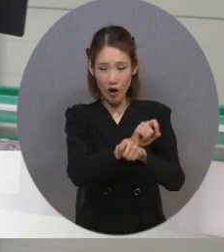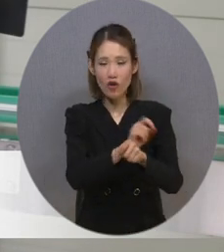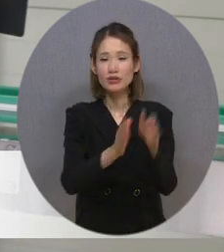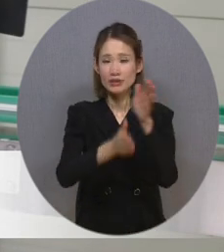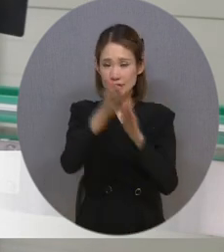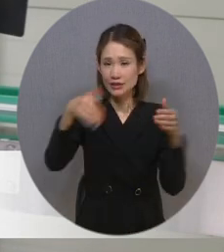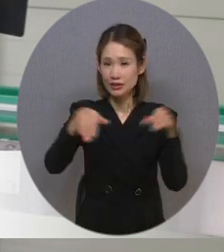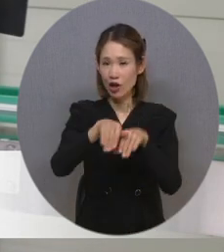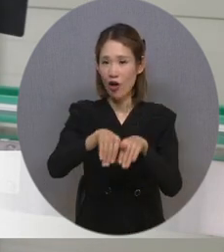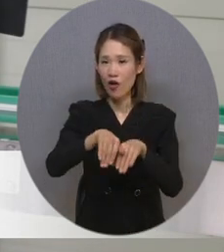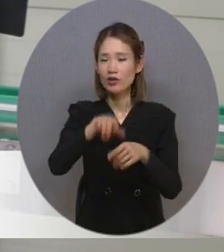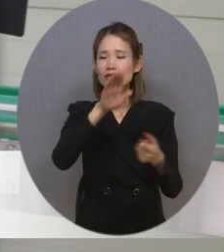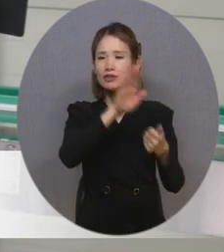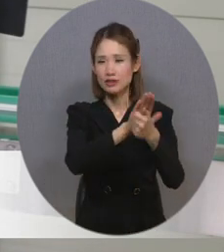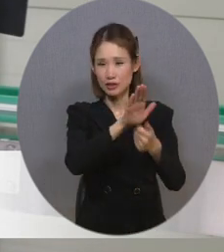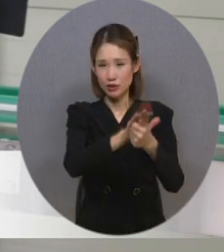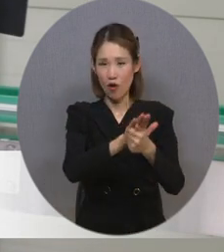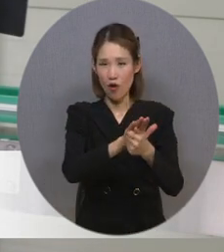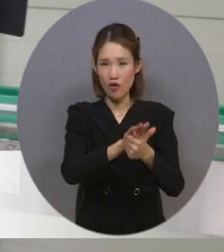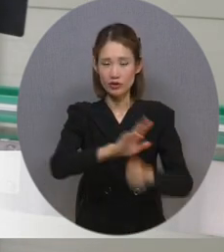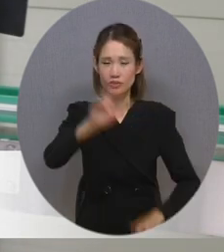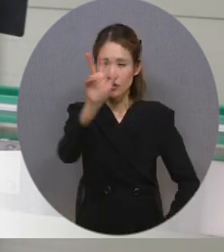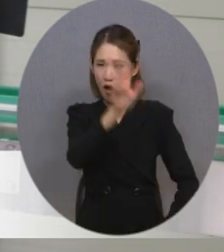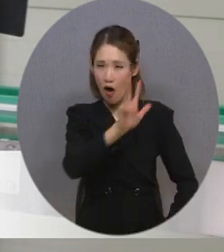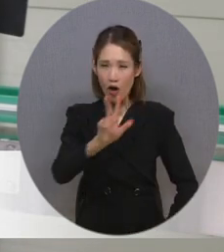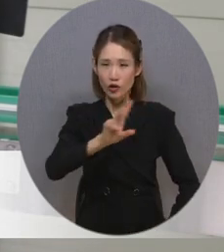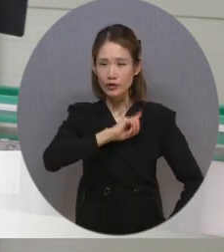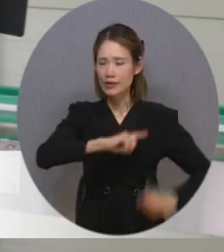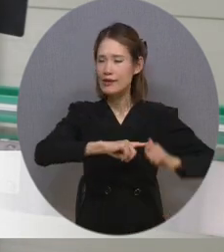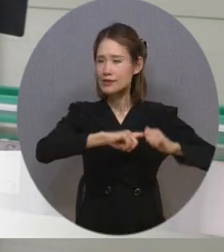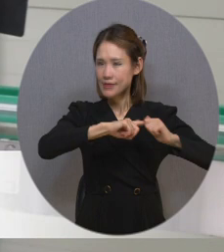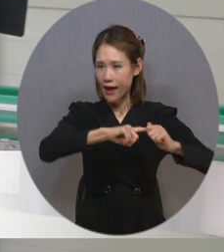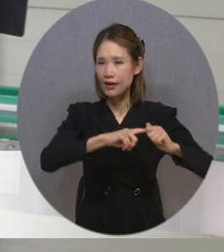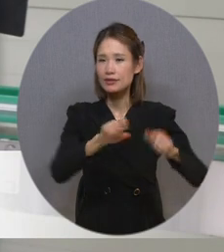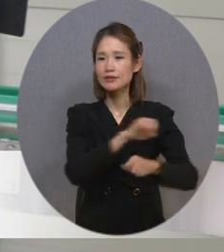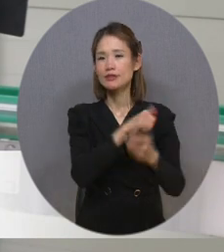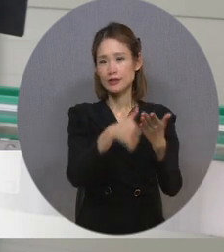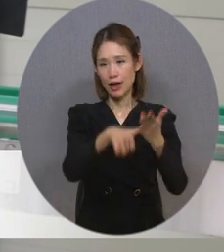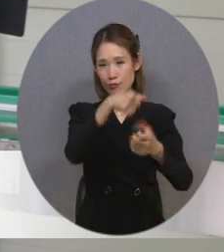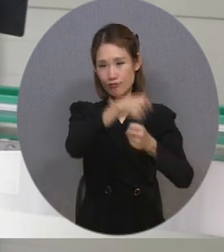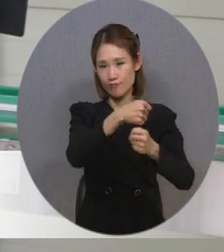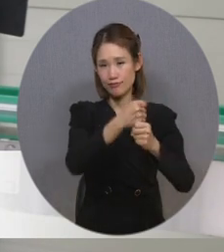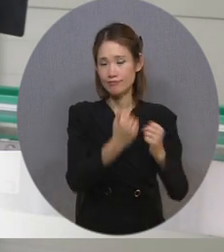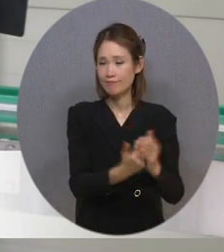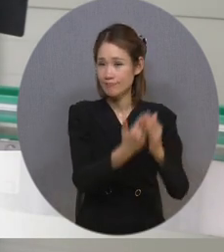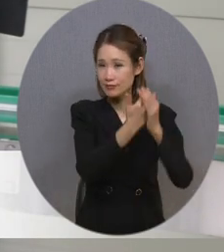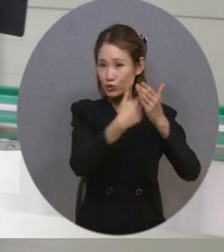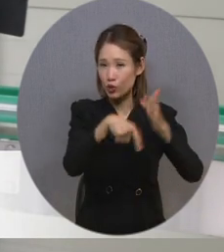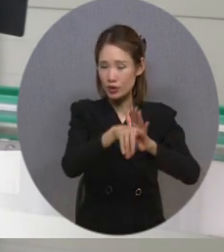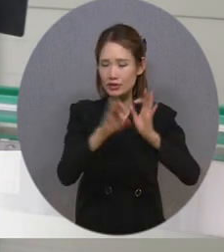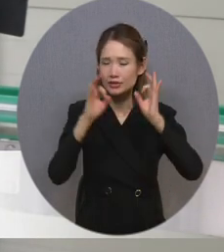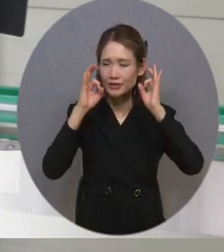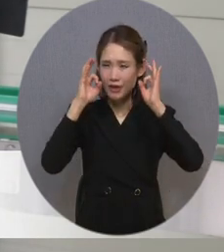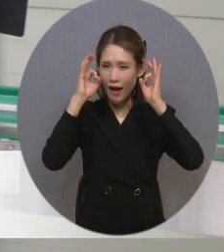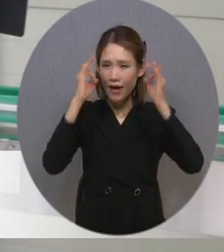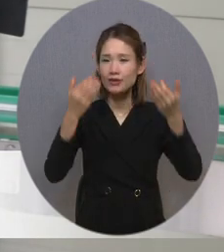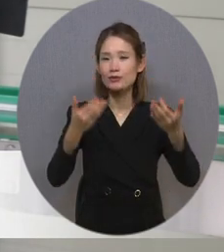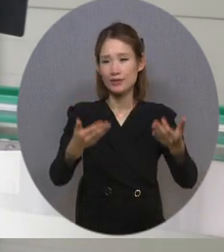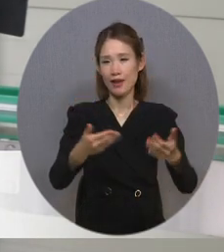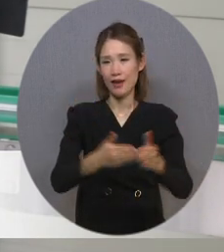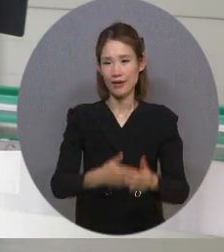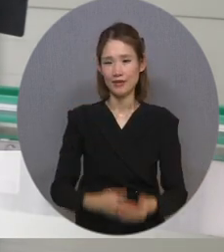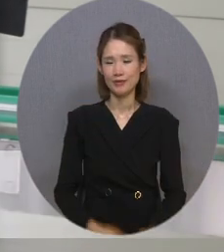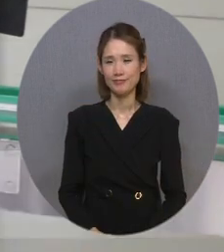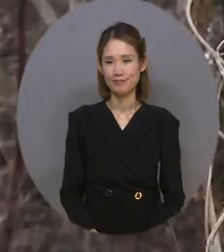시설 지원을 토대로 전국 제1의 특산품으로 발전할 수 있도록 최선을 다하겠습니다.